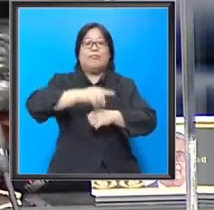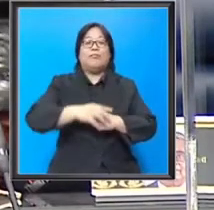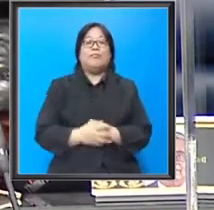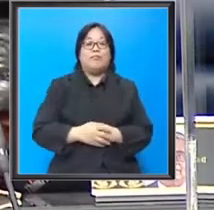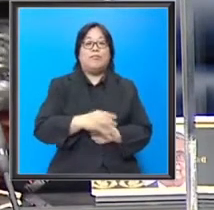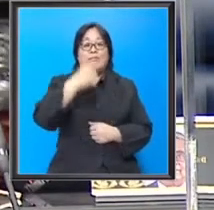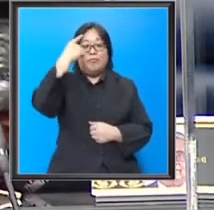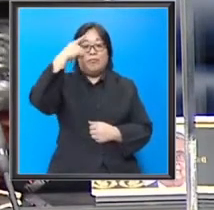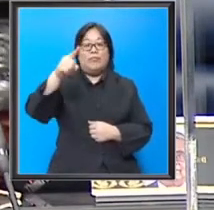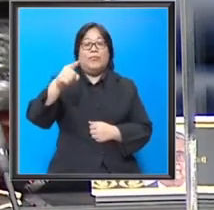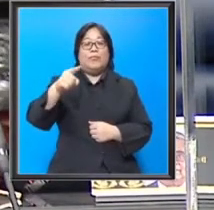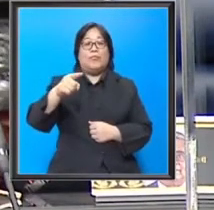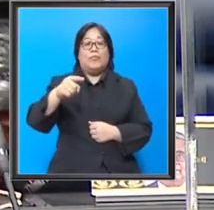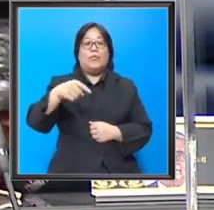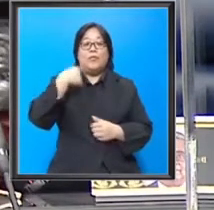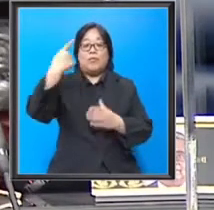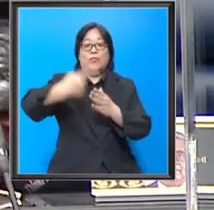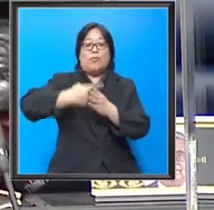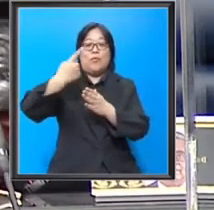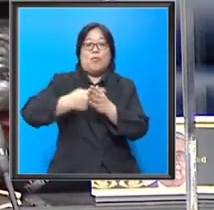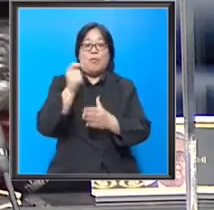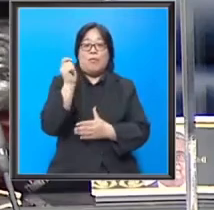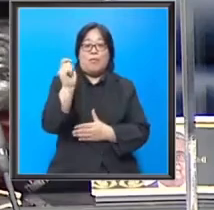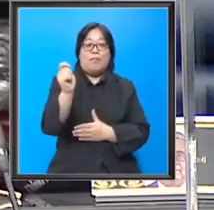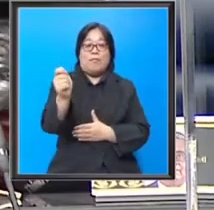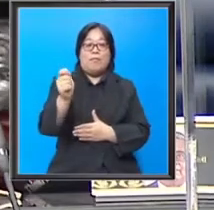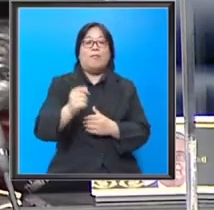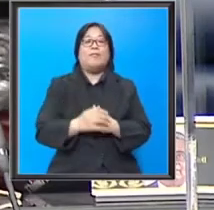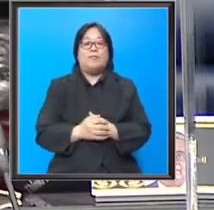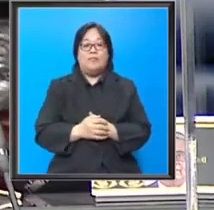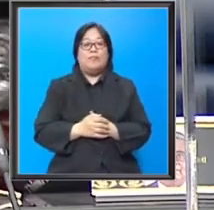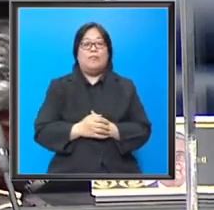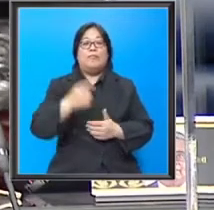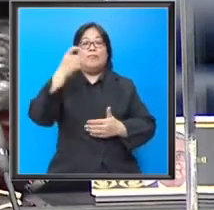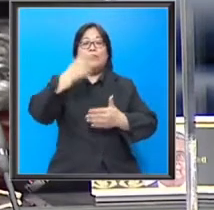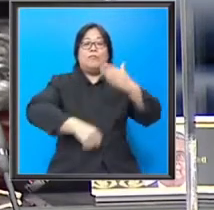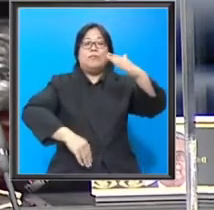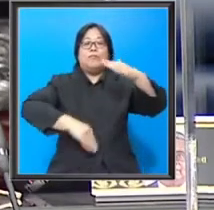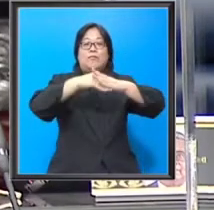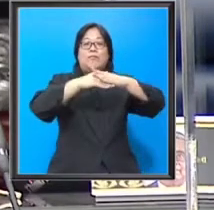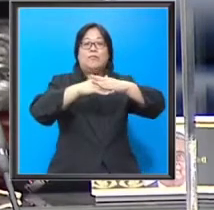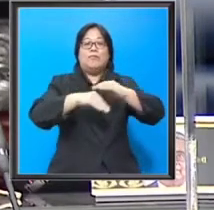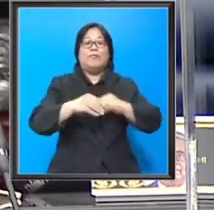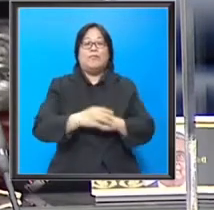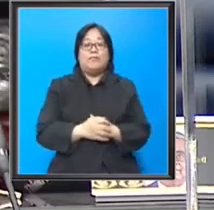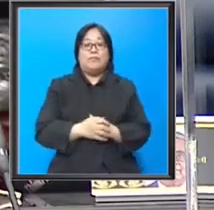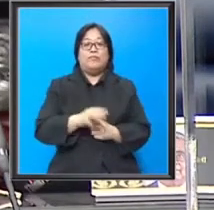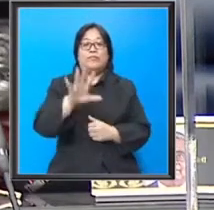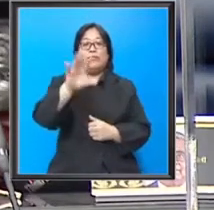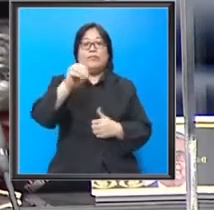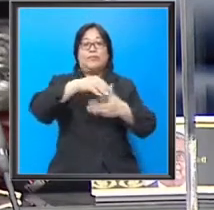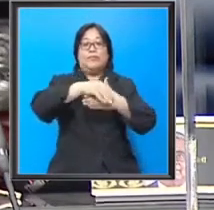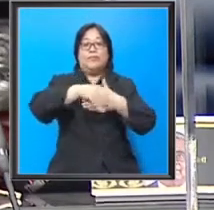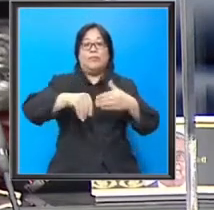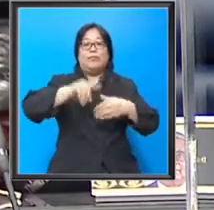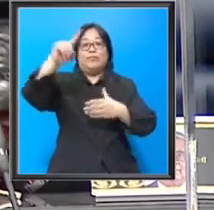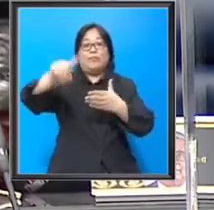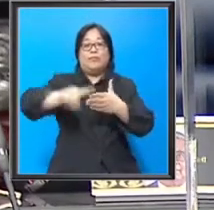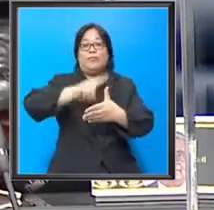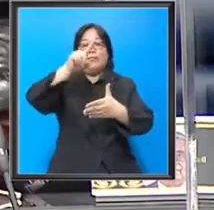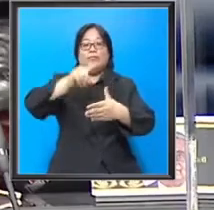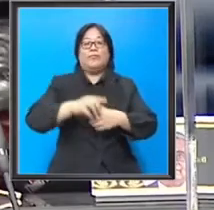manakala bagi pemegang kas bulanan kadar yang dikenakan adalah sebanyak Ringgit Malaysia 50